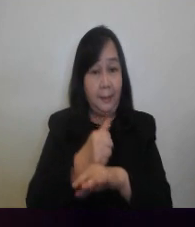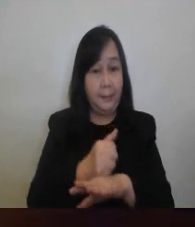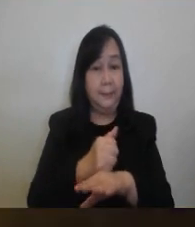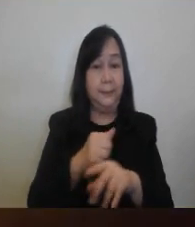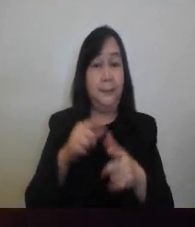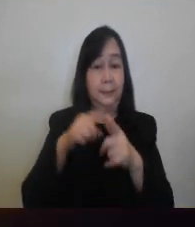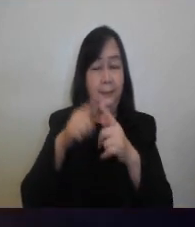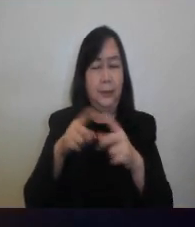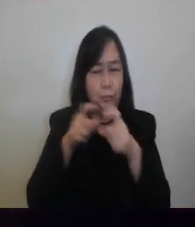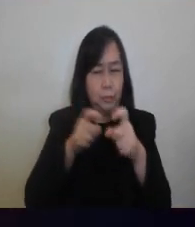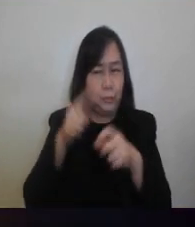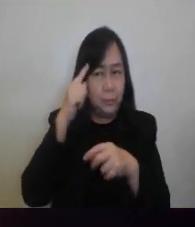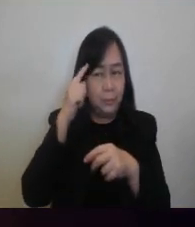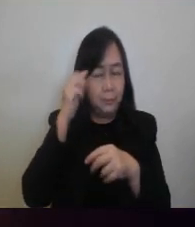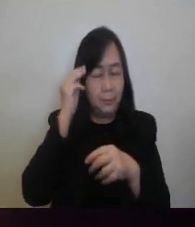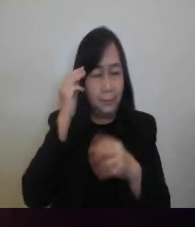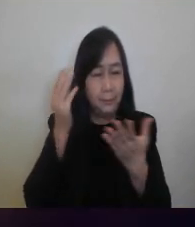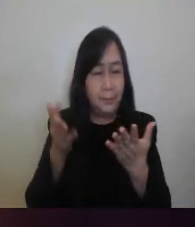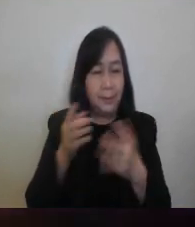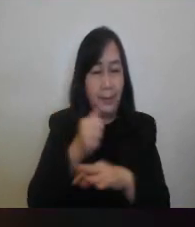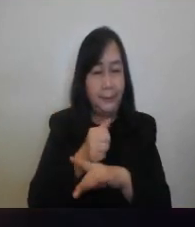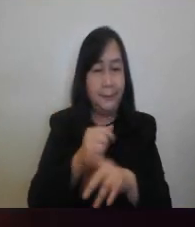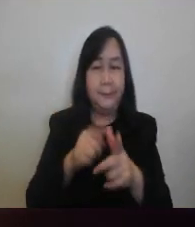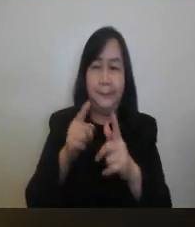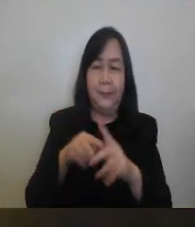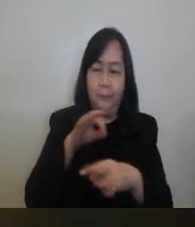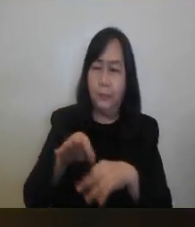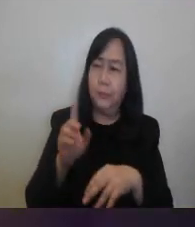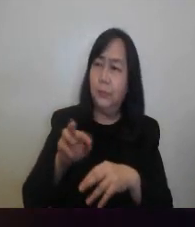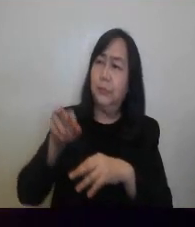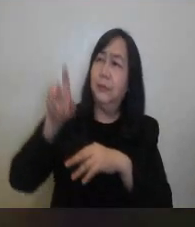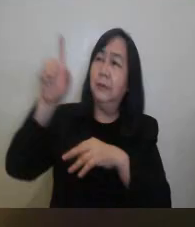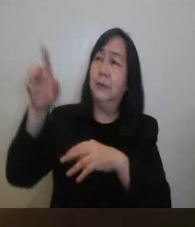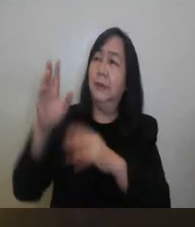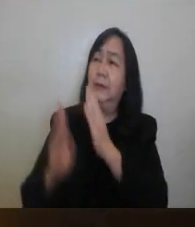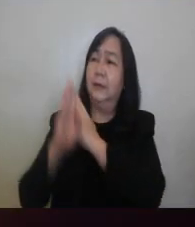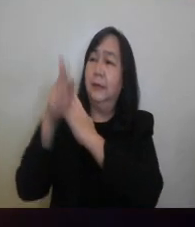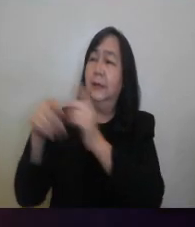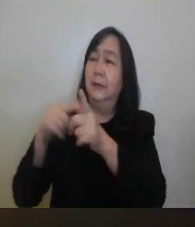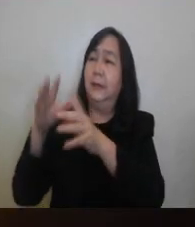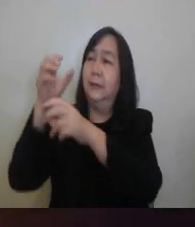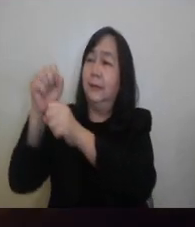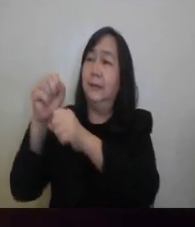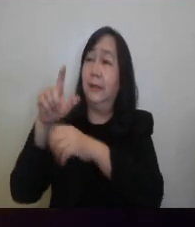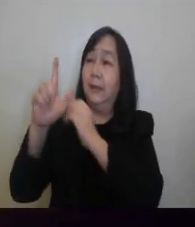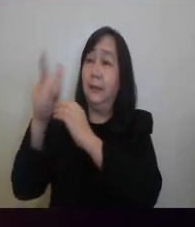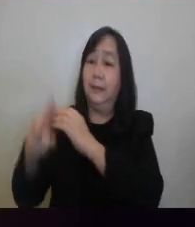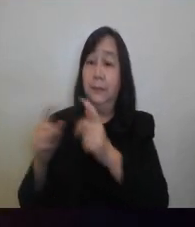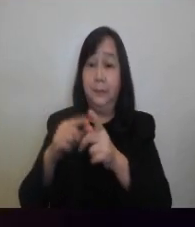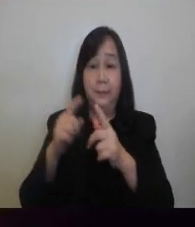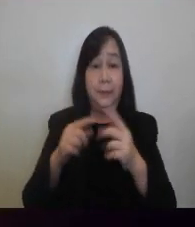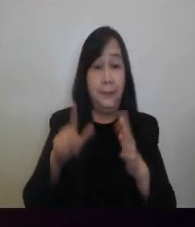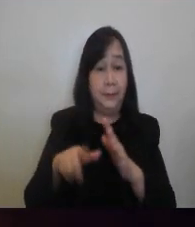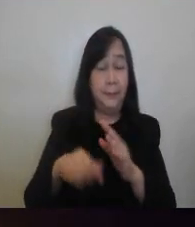at unti-unting kinokontrol ang isip nito. Pinipilit itong umakyat sa isang sanga at kumapit sa ilalim ng isang dahon. Sa